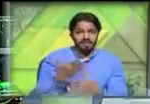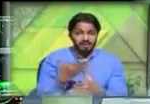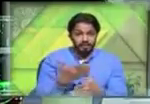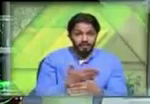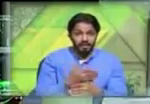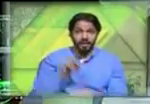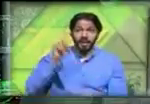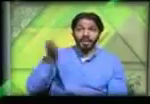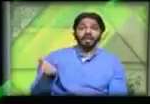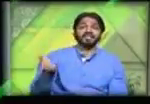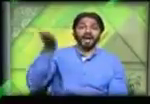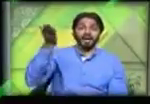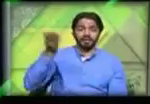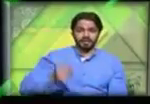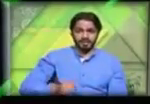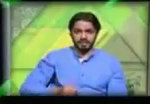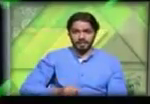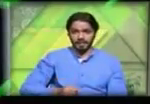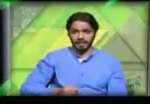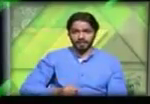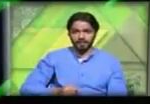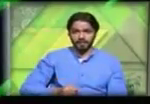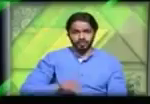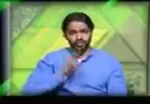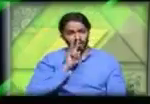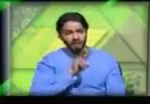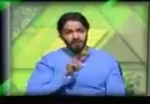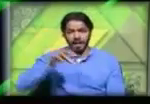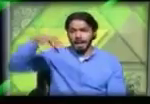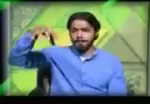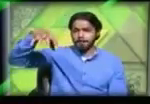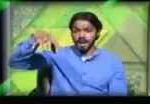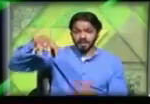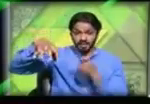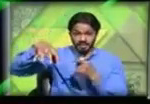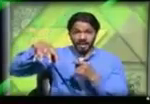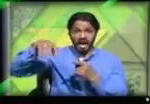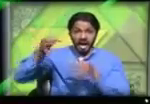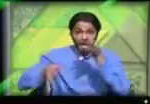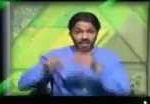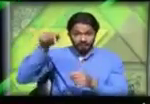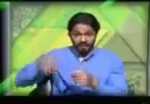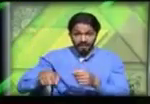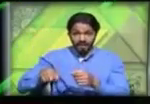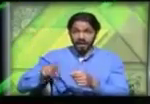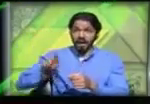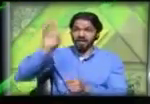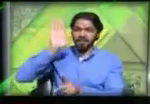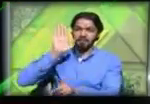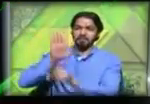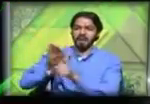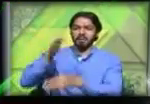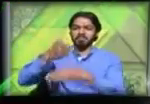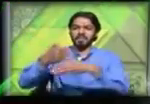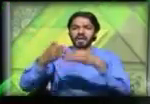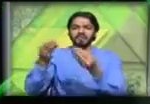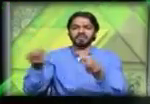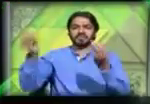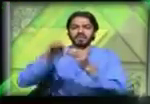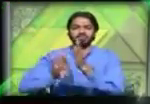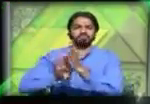فإن الله تعالى يقيم الدولة العادلة وإن كانت كافرة، ولا يقيم الدولة